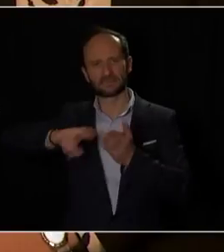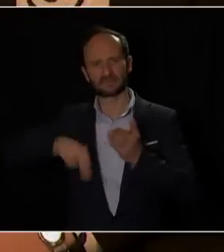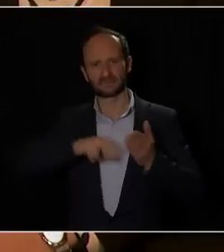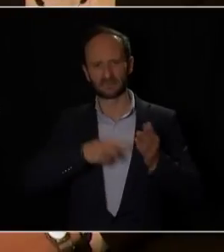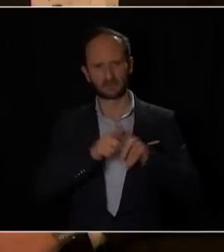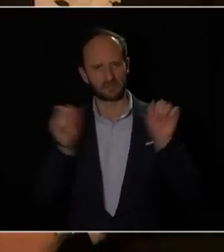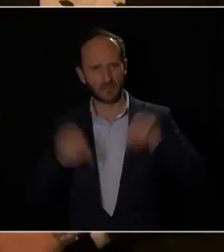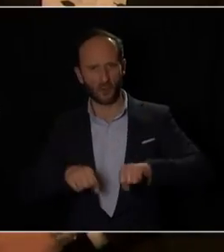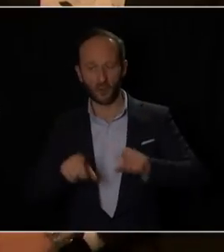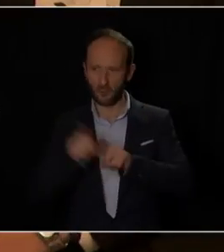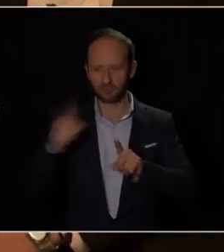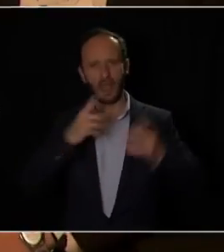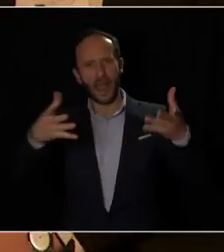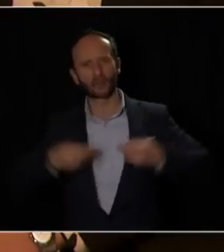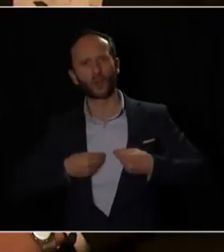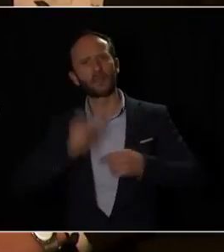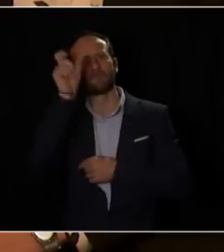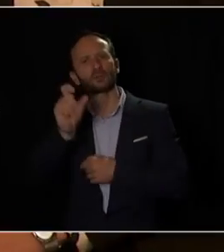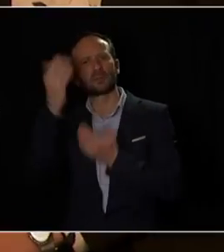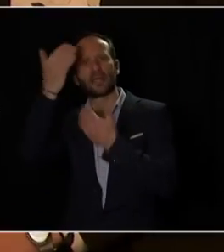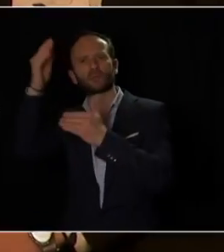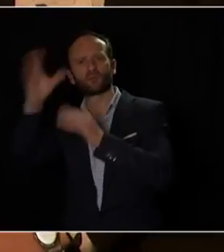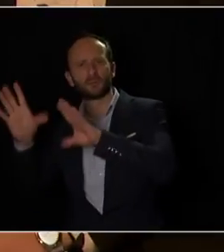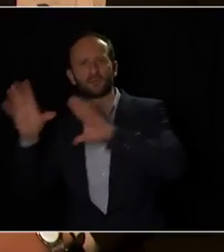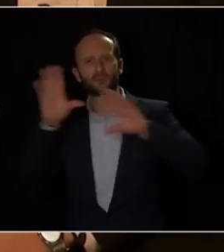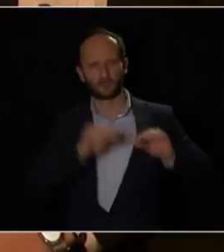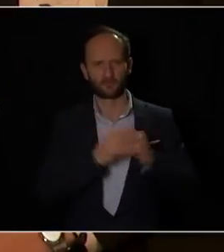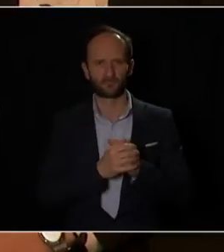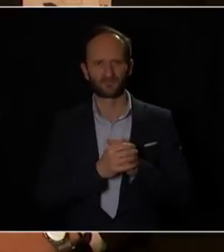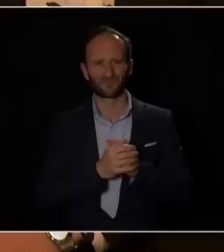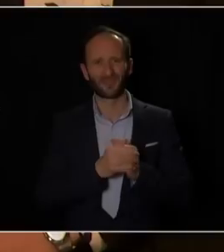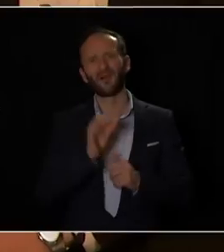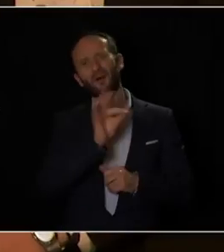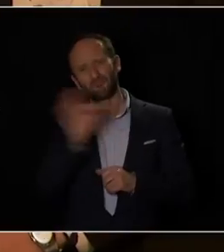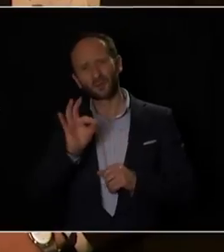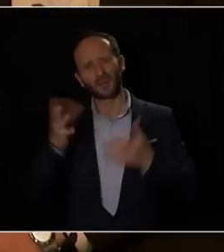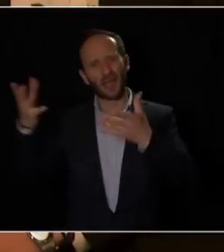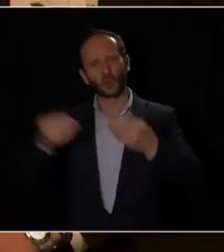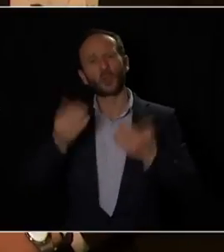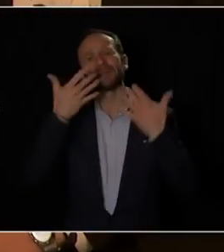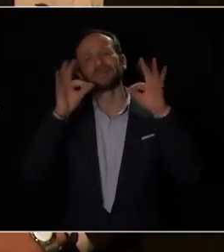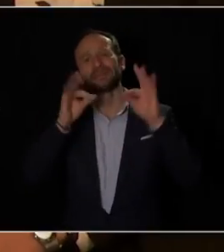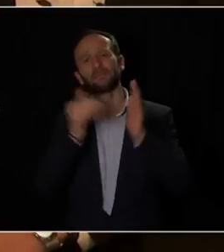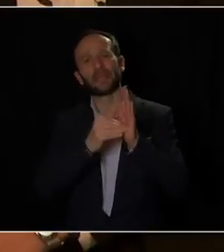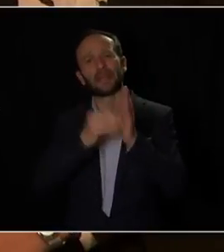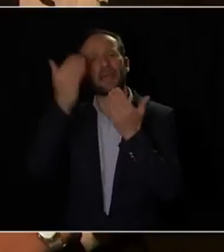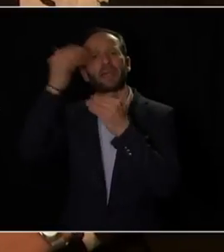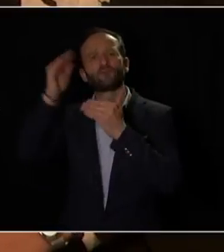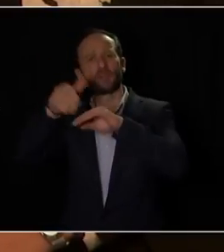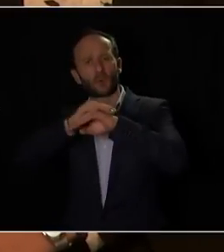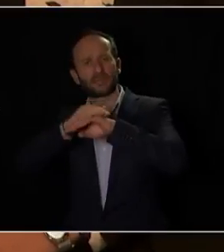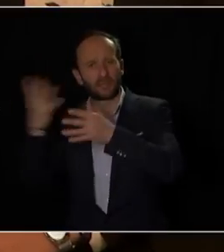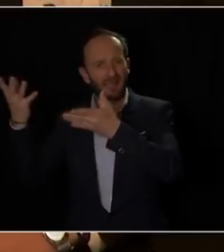pour accueillir des réfugiés. Accueillir en France 10 000 réfugiés politiques, cela